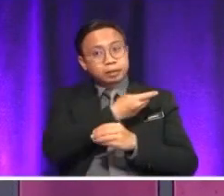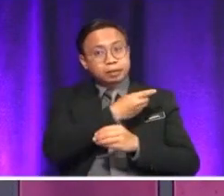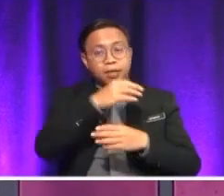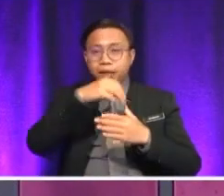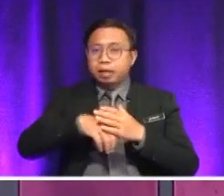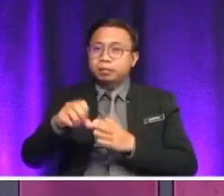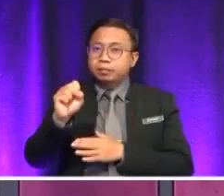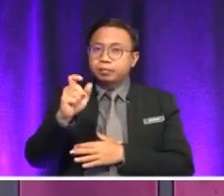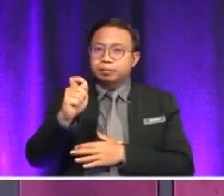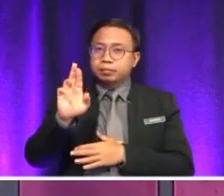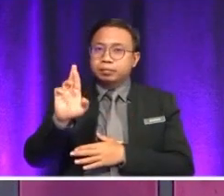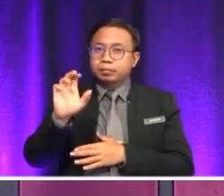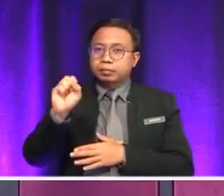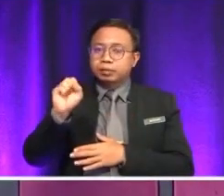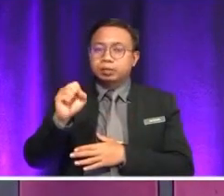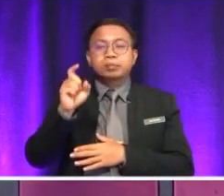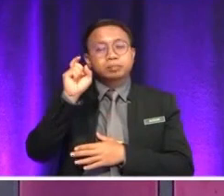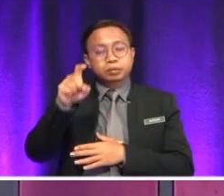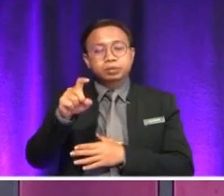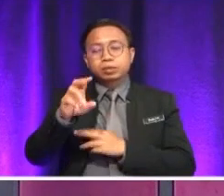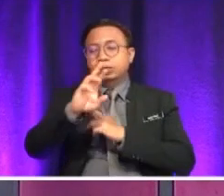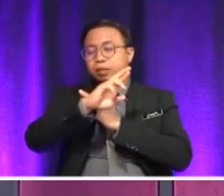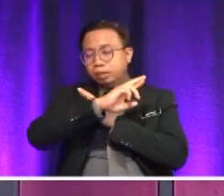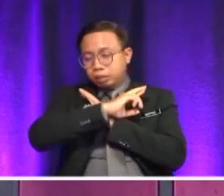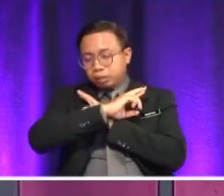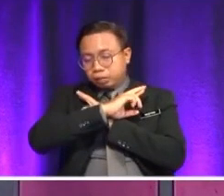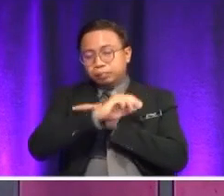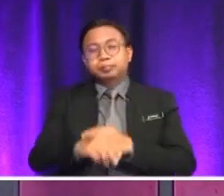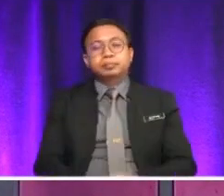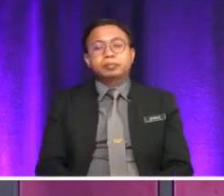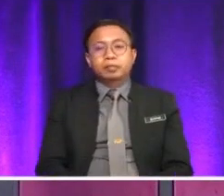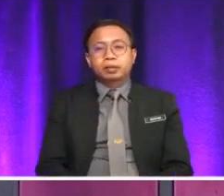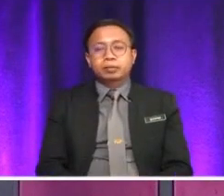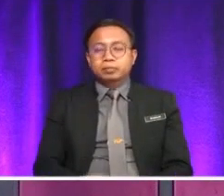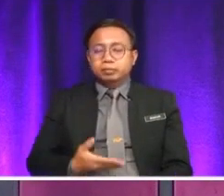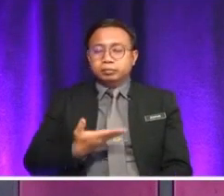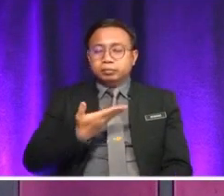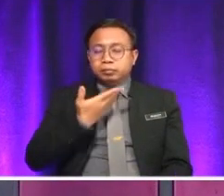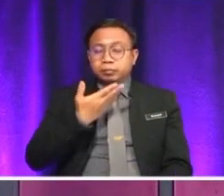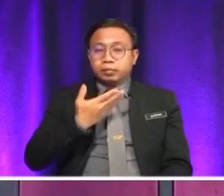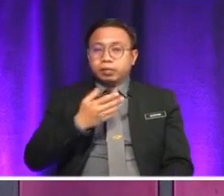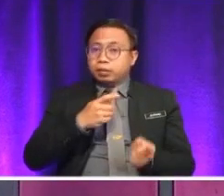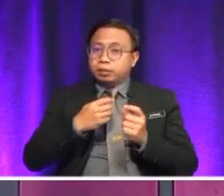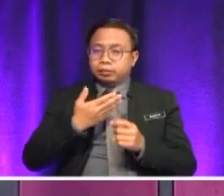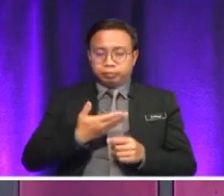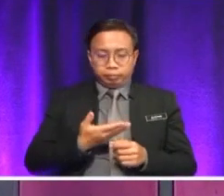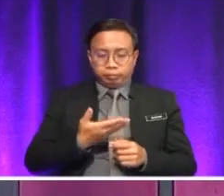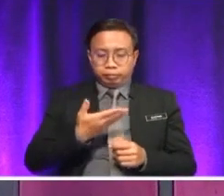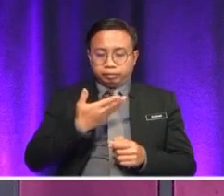keadaan stres, kita perlulah berehat sebentar. Tarik nafas. Dan juga kita